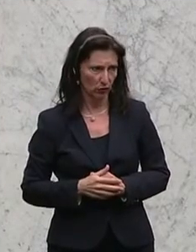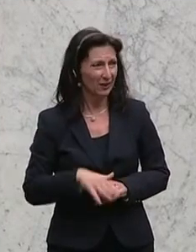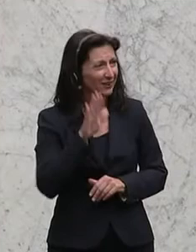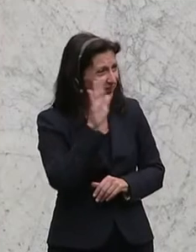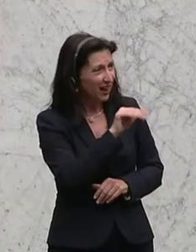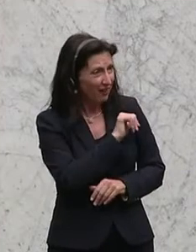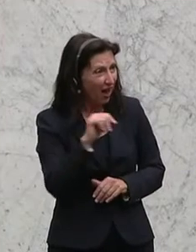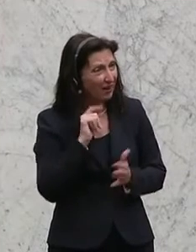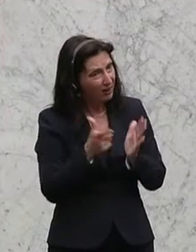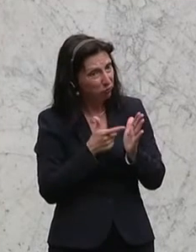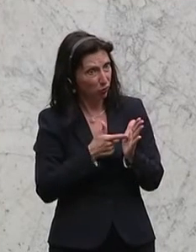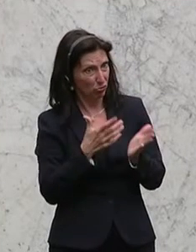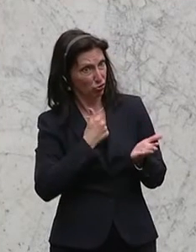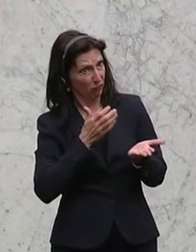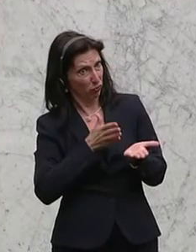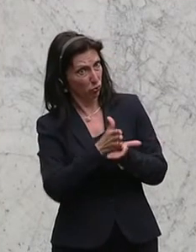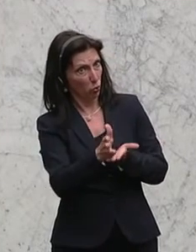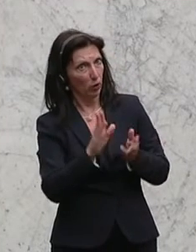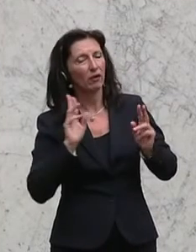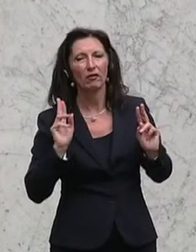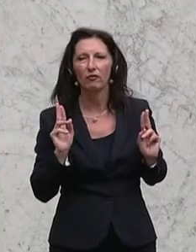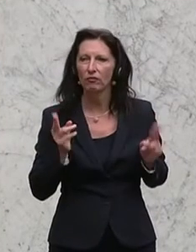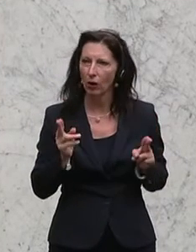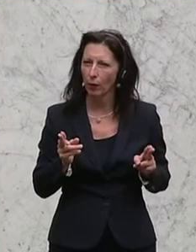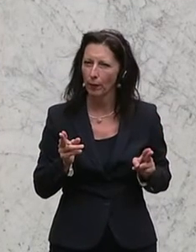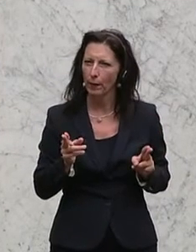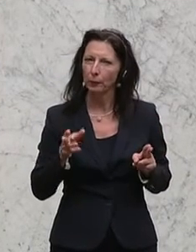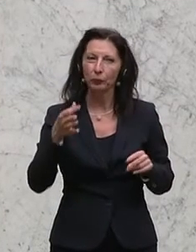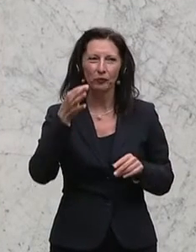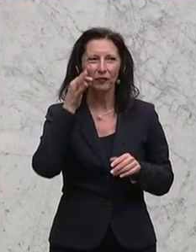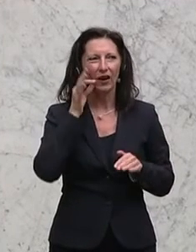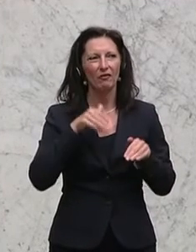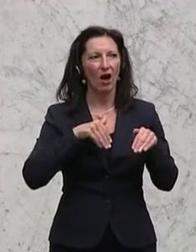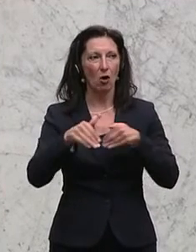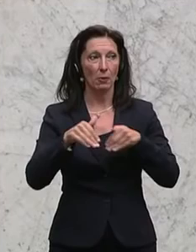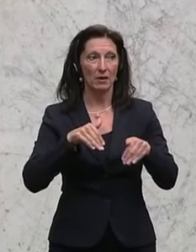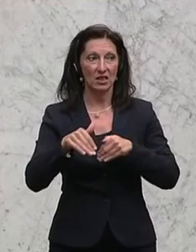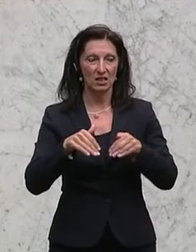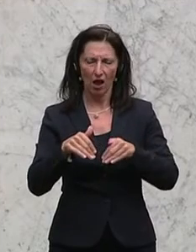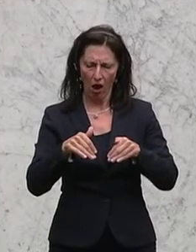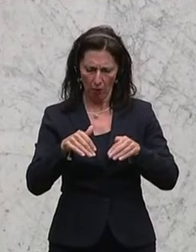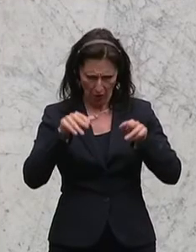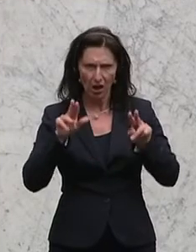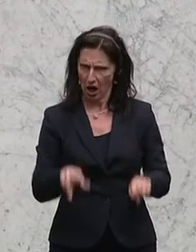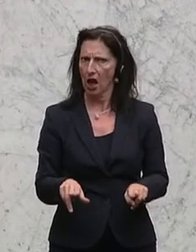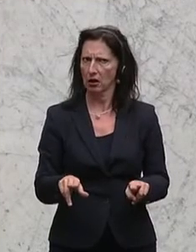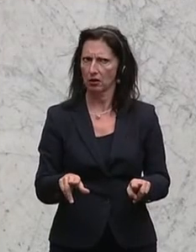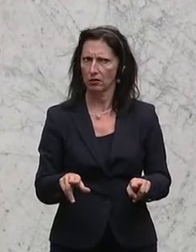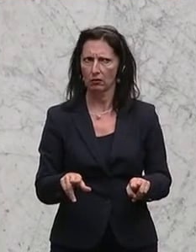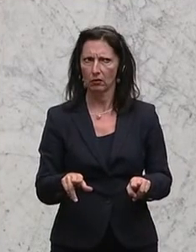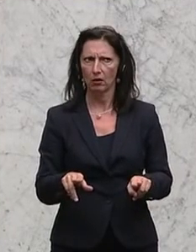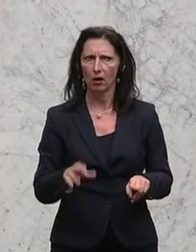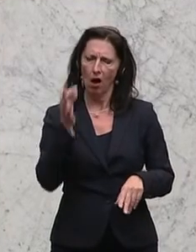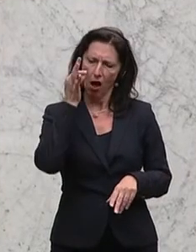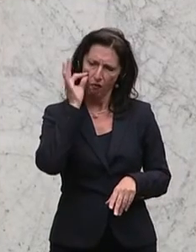auch durchsetzen können. Denn ein Frauenministerium ist nicht nur ein Recht, das man den Frauen